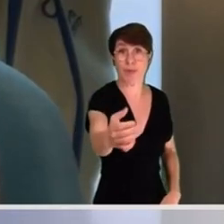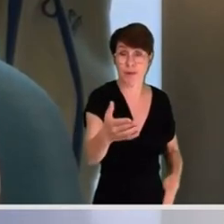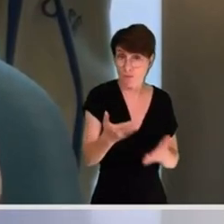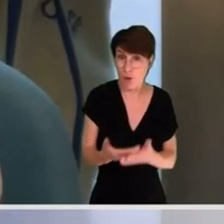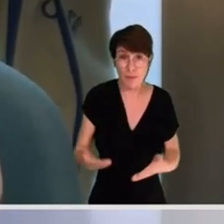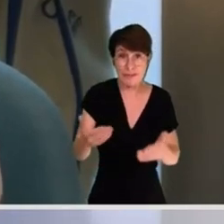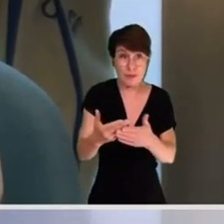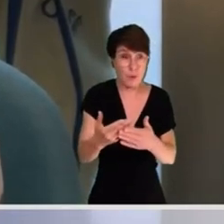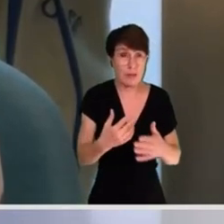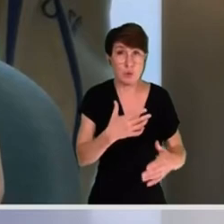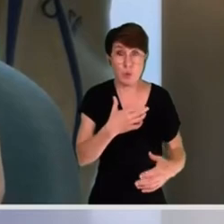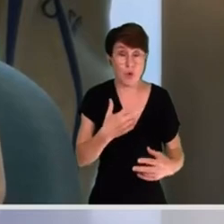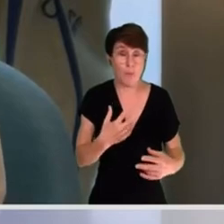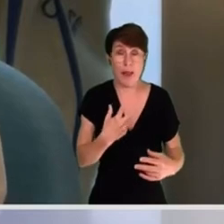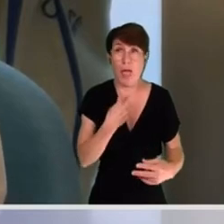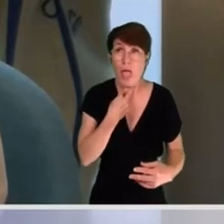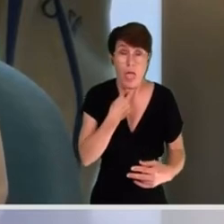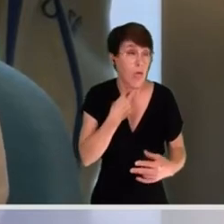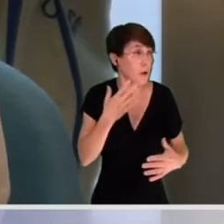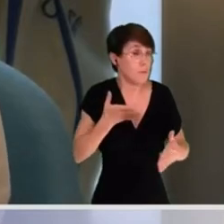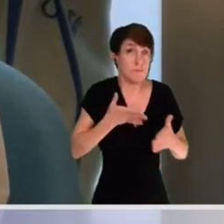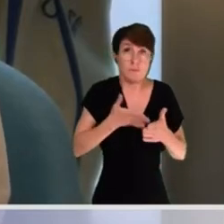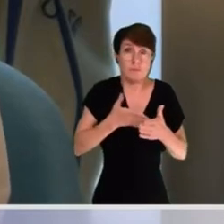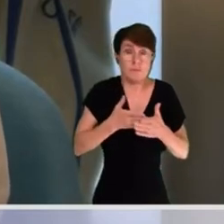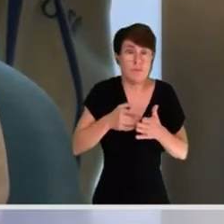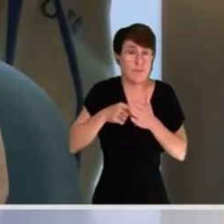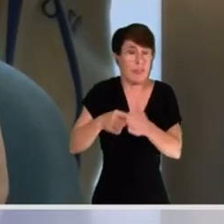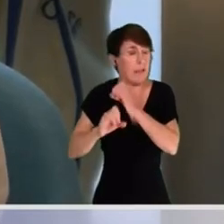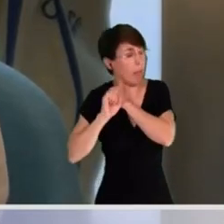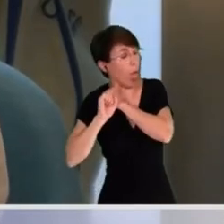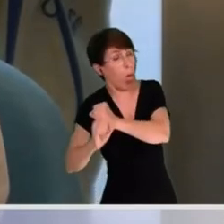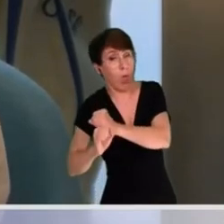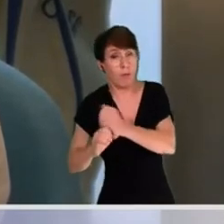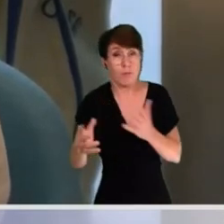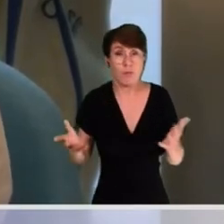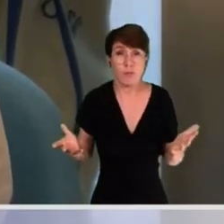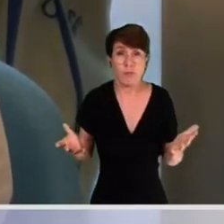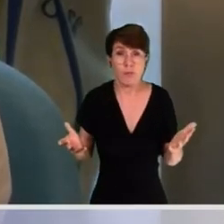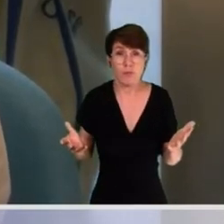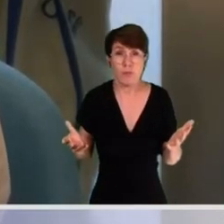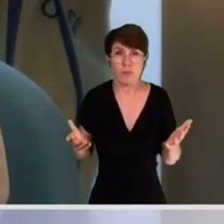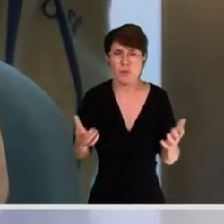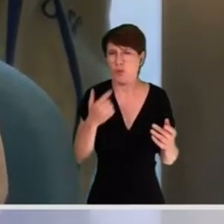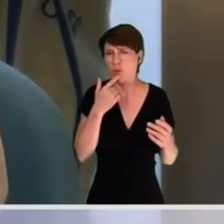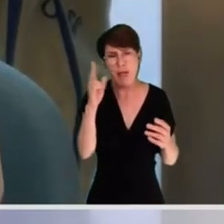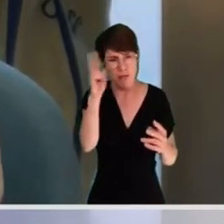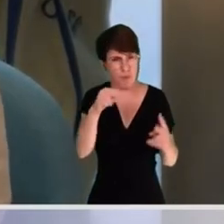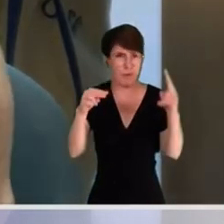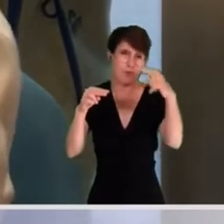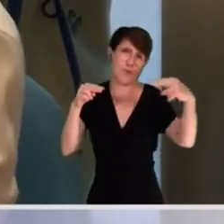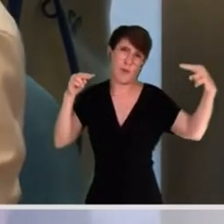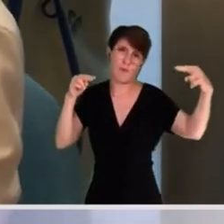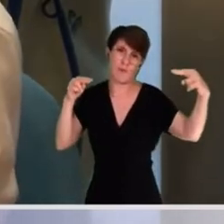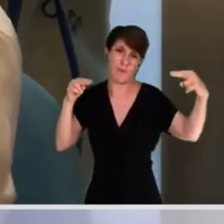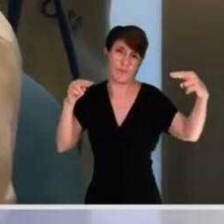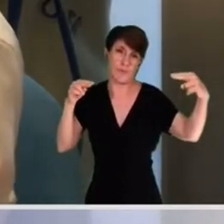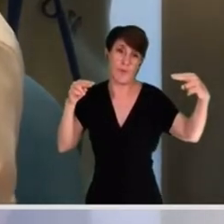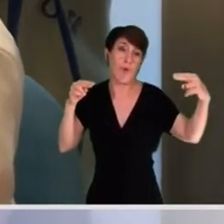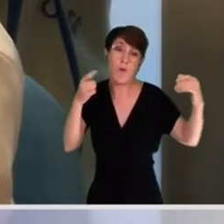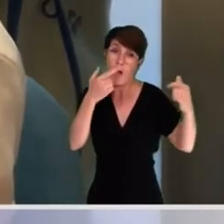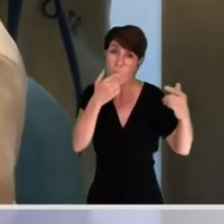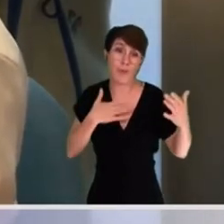paralysie, d'asphyxie et de dette considérable. Donc, je pense que ce débat entre les deux visions, il ne va pas être tranché par le